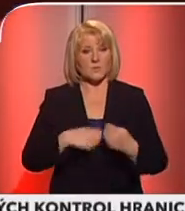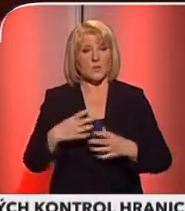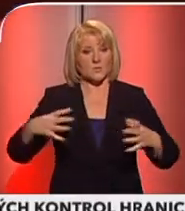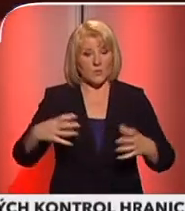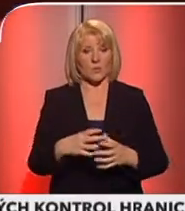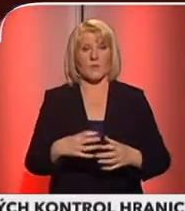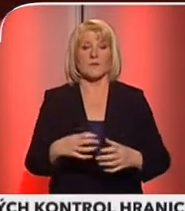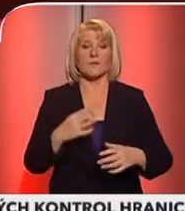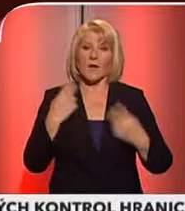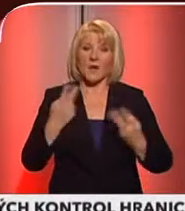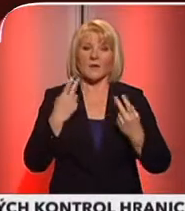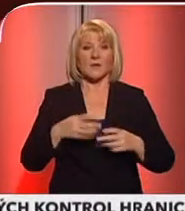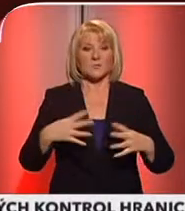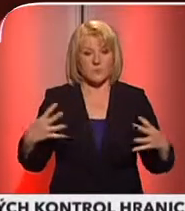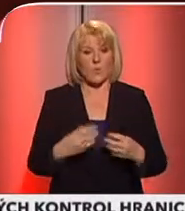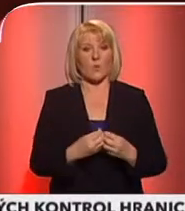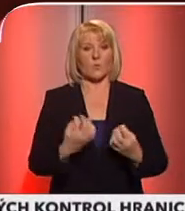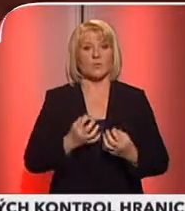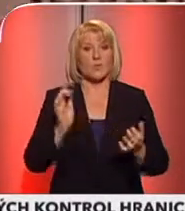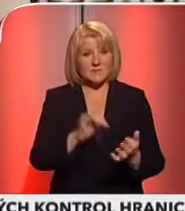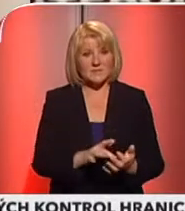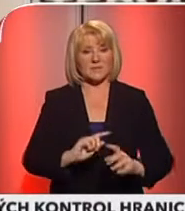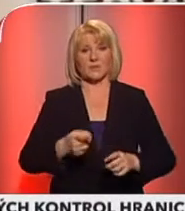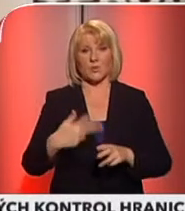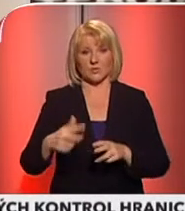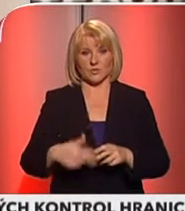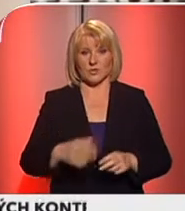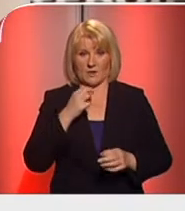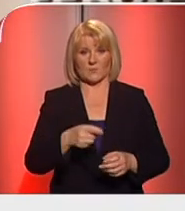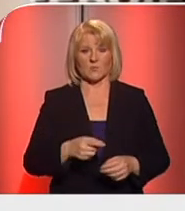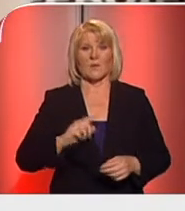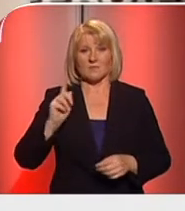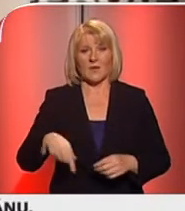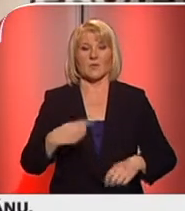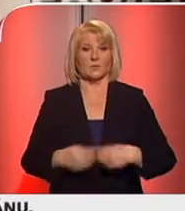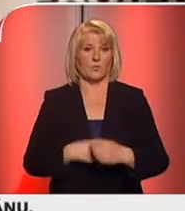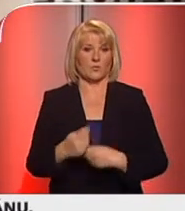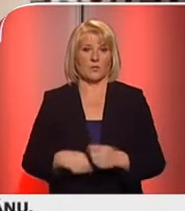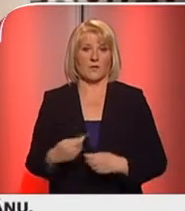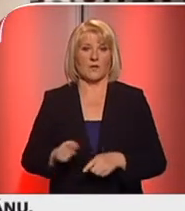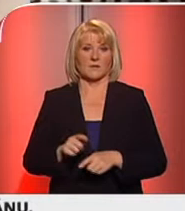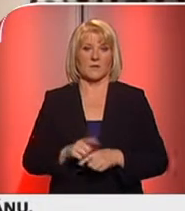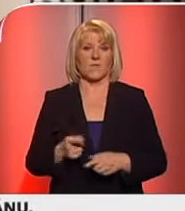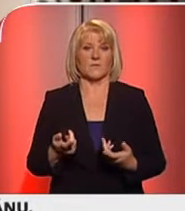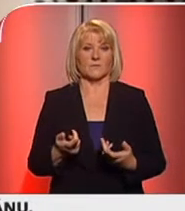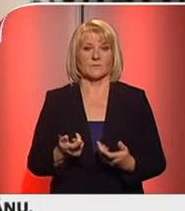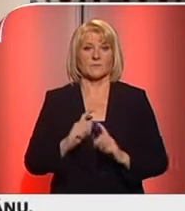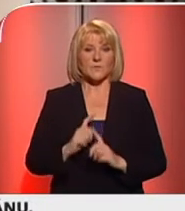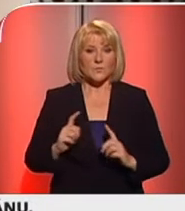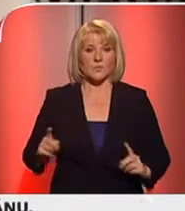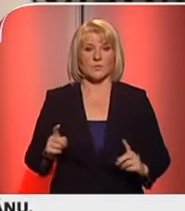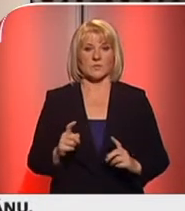a hledají společně některé cíle a řešení, než aby tady začaly jaksi vytryskávat různé